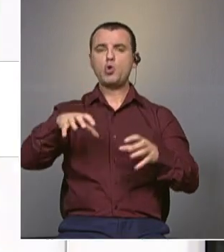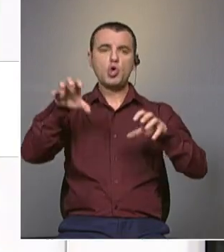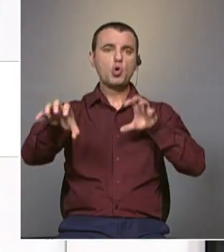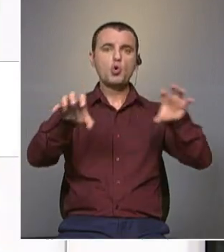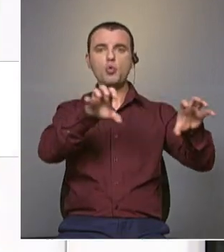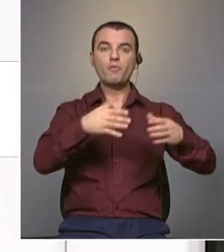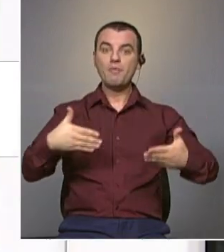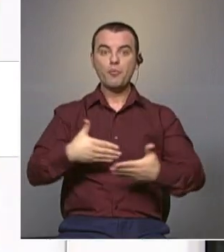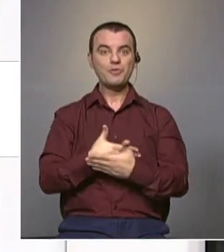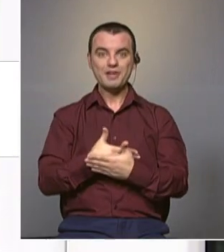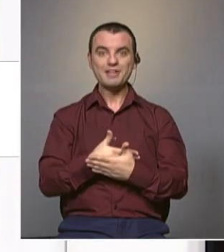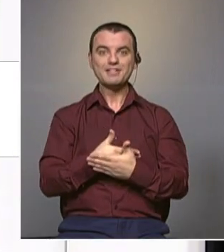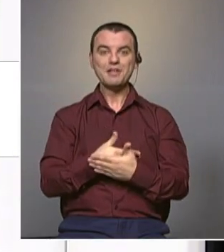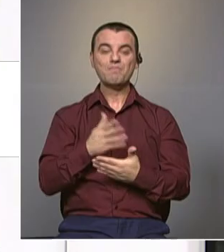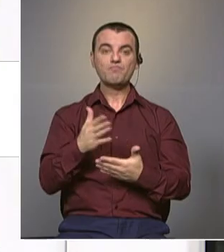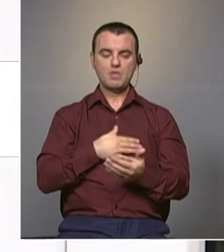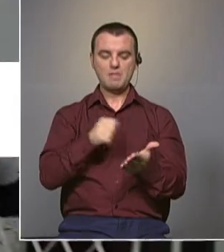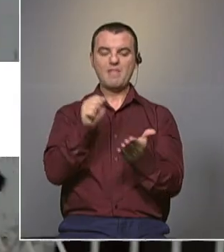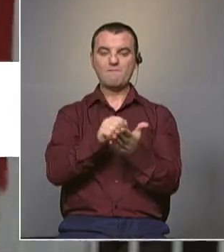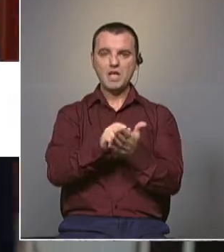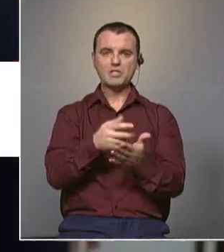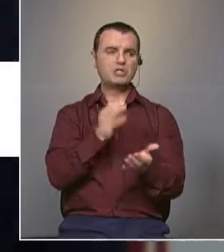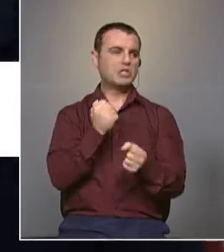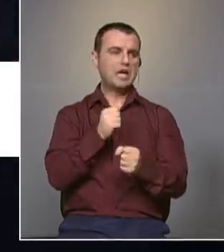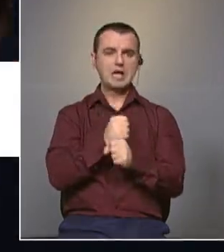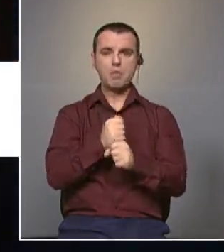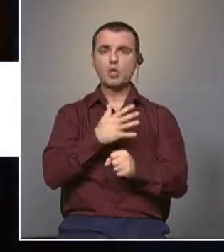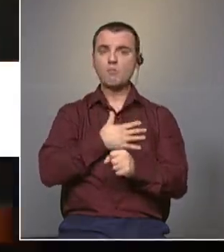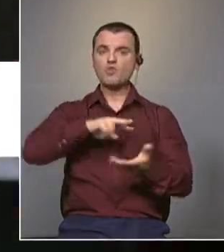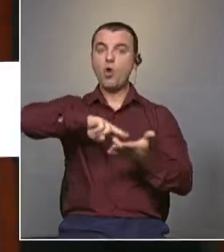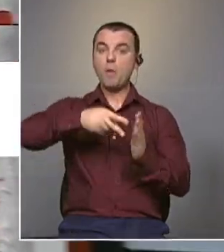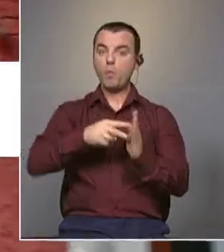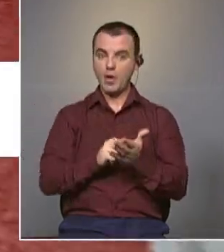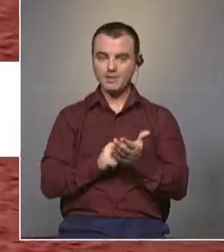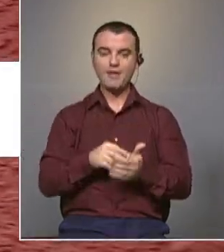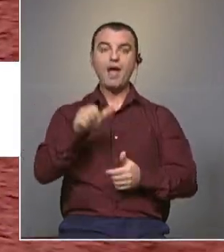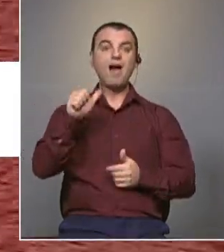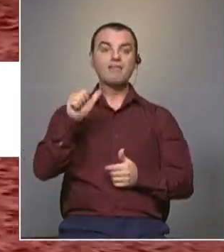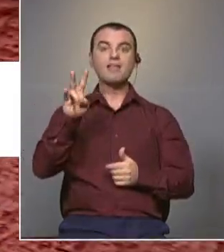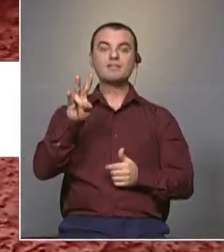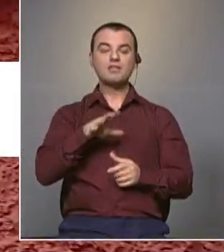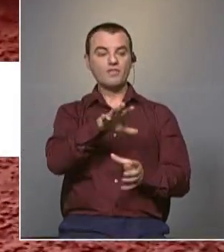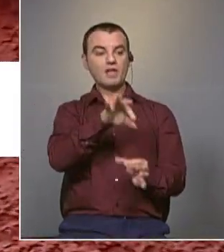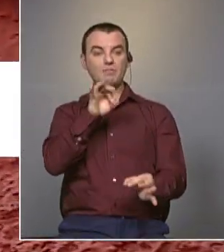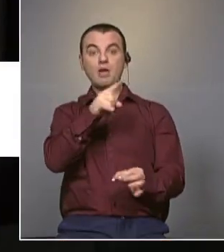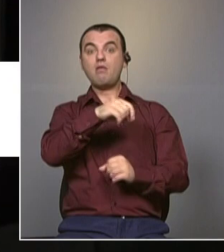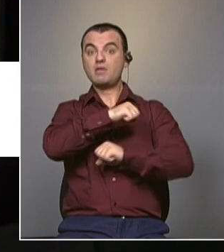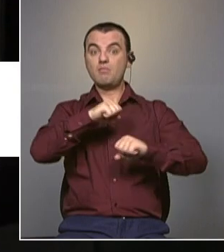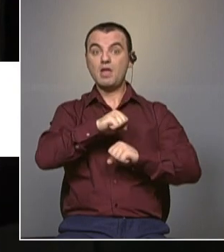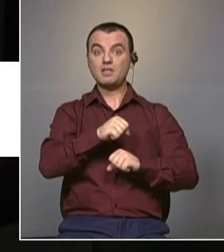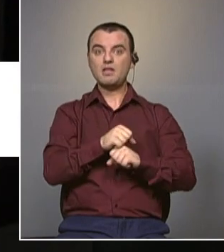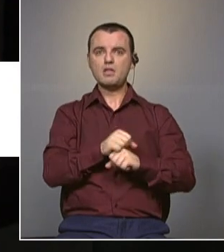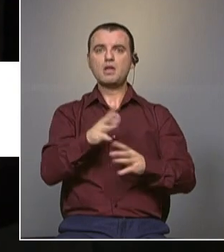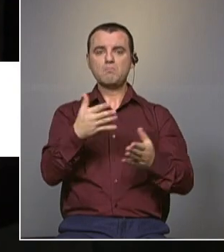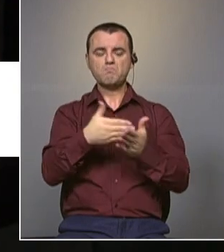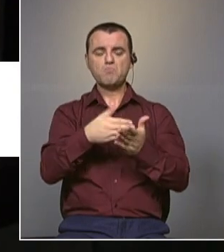училищна телевизия и вестник, работят по свой проекти. Атанас Начев е избрал гимназията под влиянието на своята баба, която